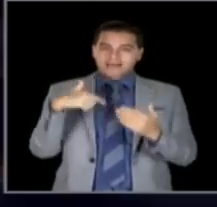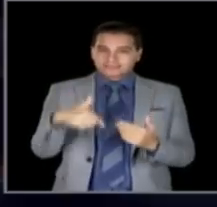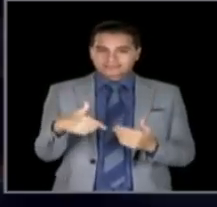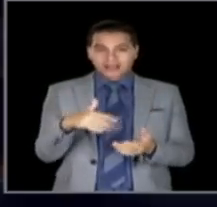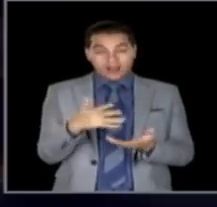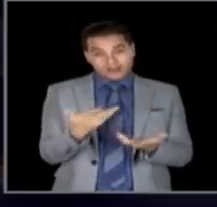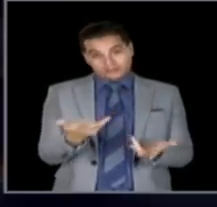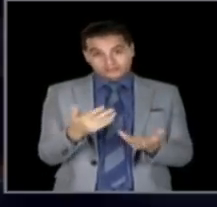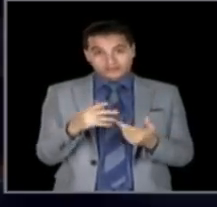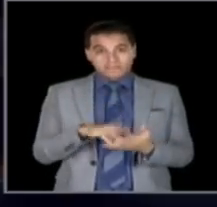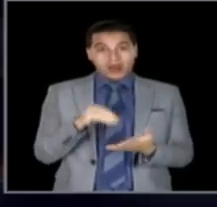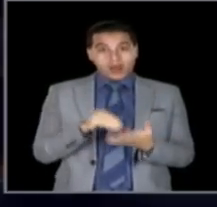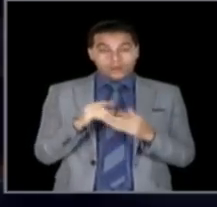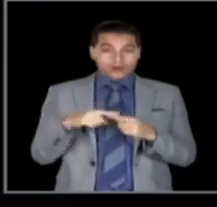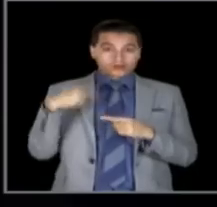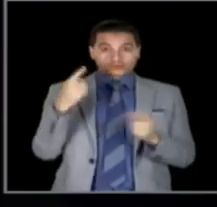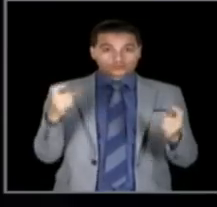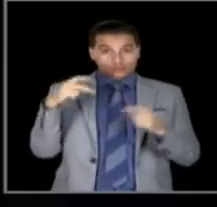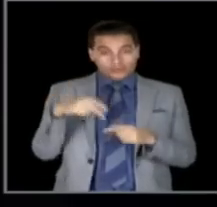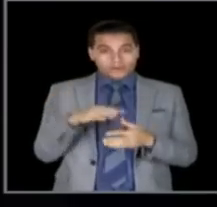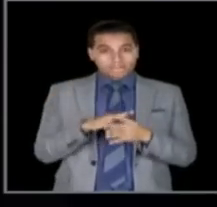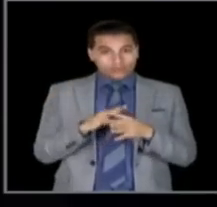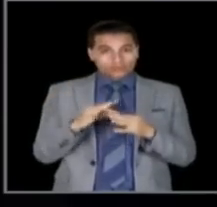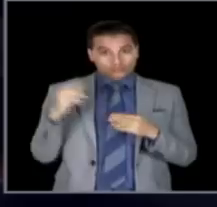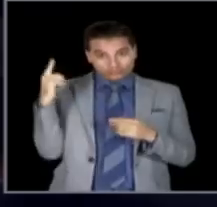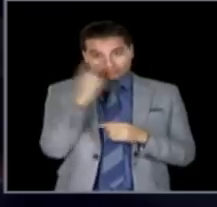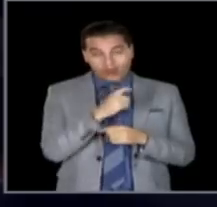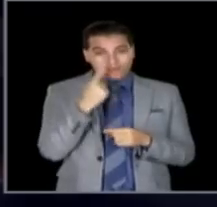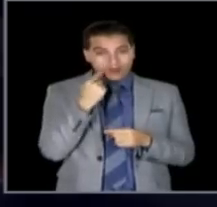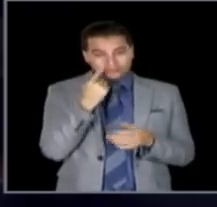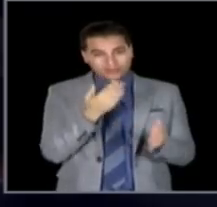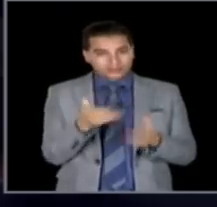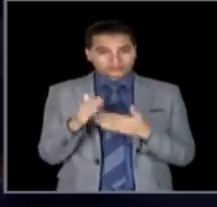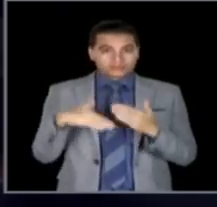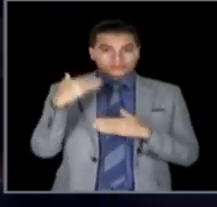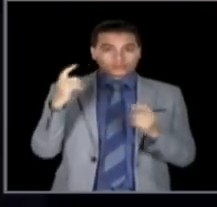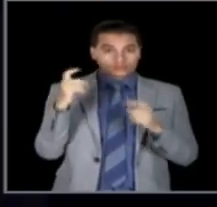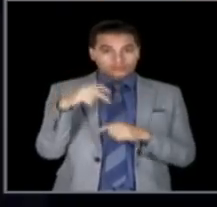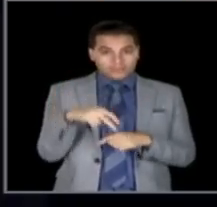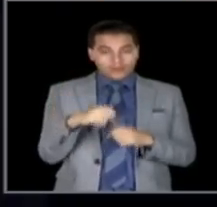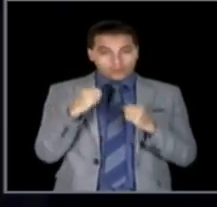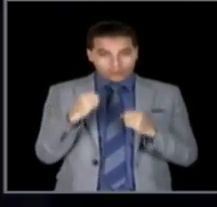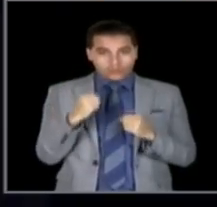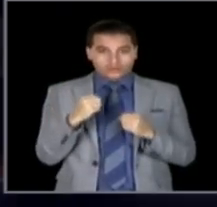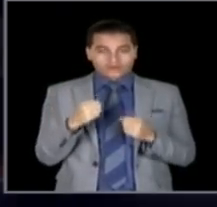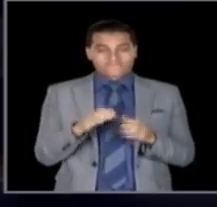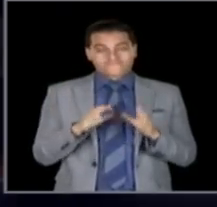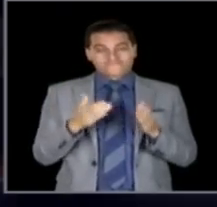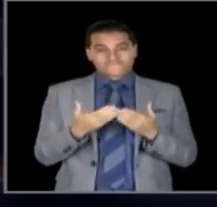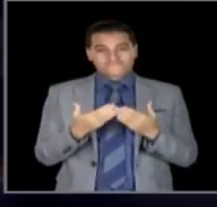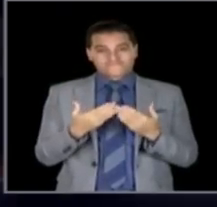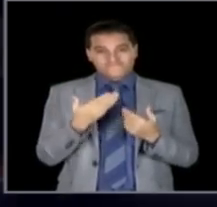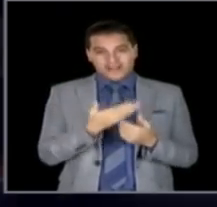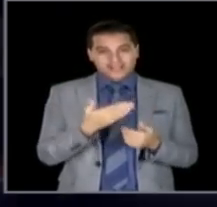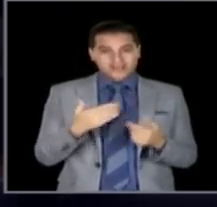اصل بدايتها من الدور الثمانيه ضرب نار خلاص. ربنا ييسر الحال ان شاء الله. الهزار خلص. الحمد فريق لله. فايترز بتمنى لكم كل